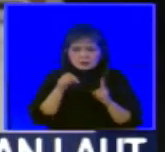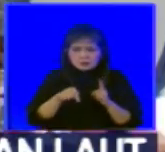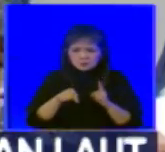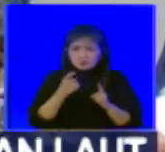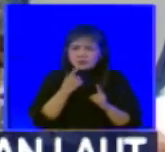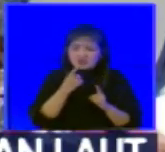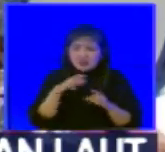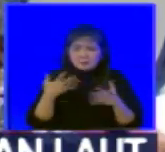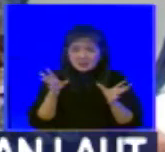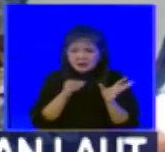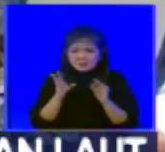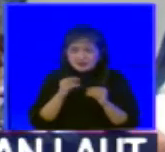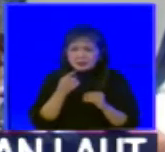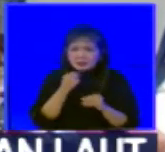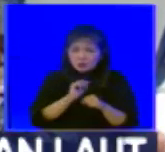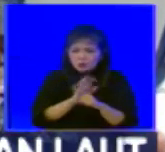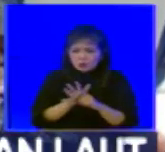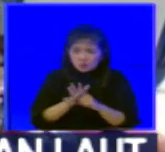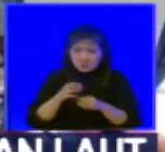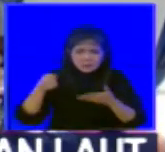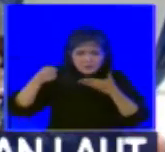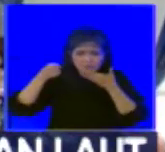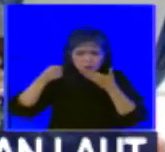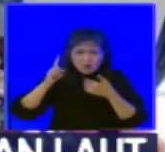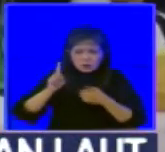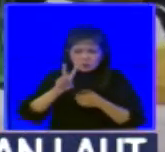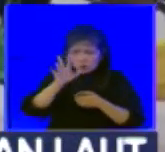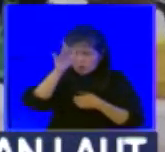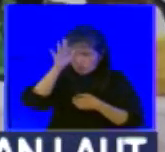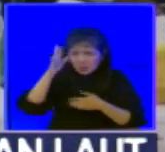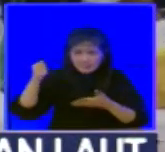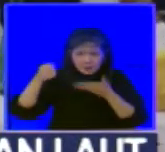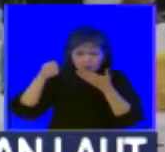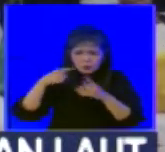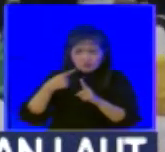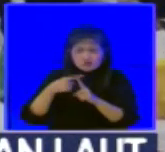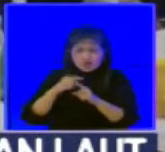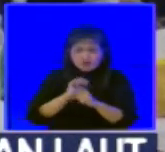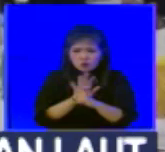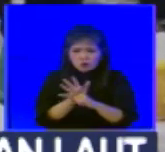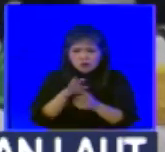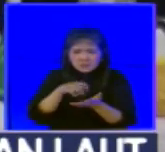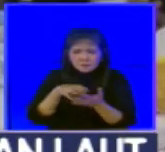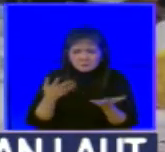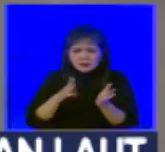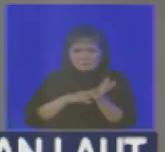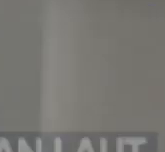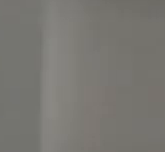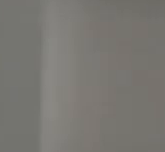pencegahan wabah korona khususnya di Papua pengingat sudah ada dua warga positif Corona di Kabupaten Merauke dalam pertemuan ini disepakati